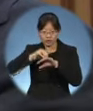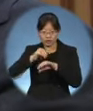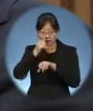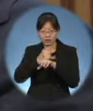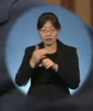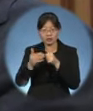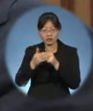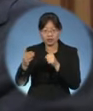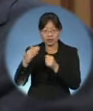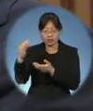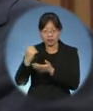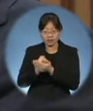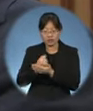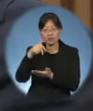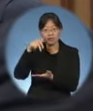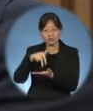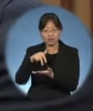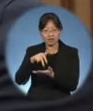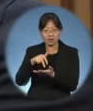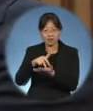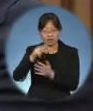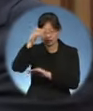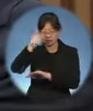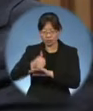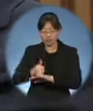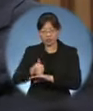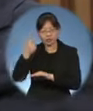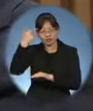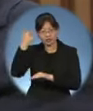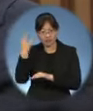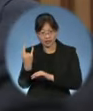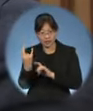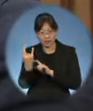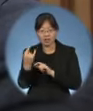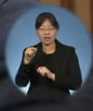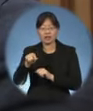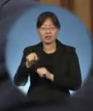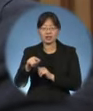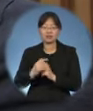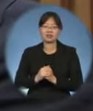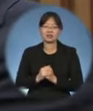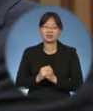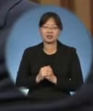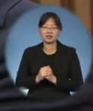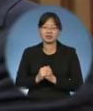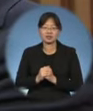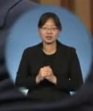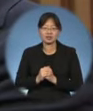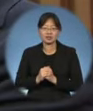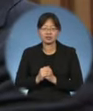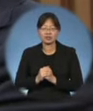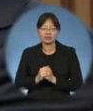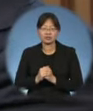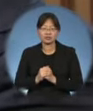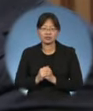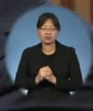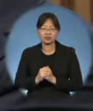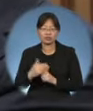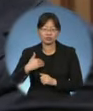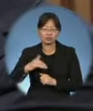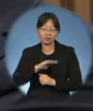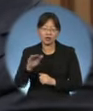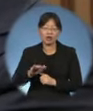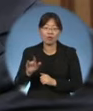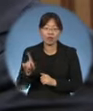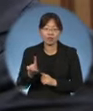훈련받아서 획득된 부분이 예. 결국에는 뇌라고 하는 그 기관을 통해서 우리가